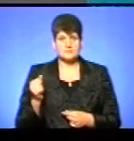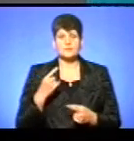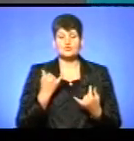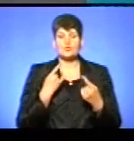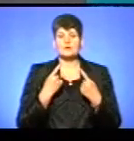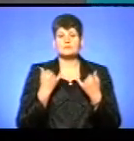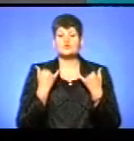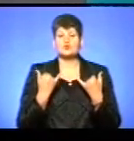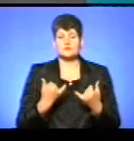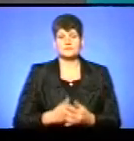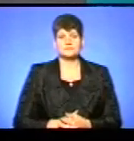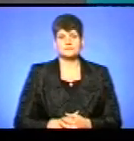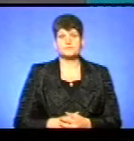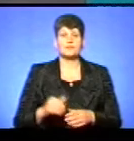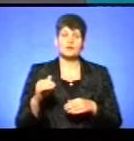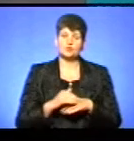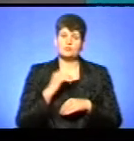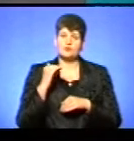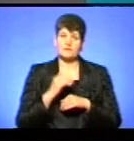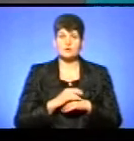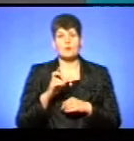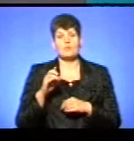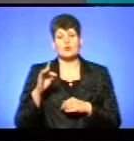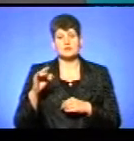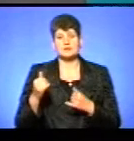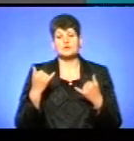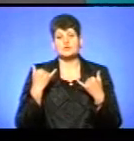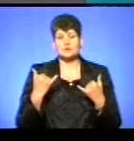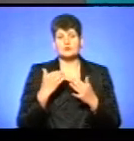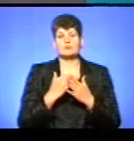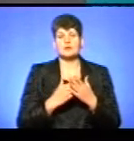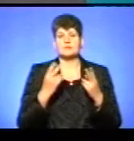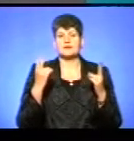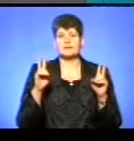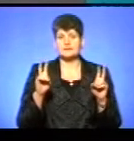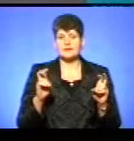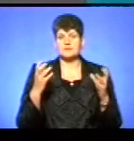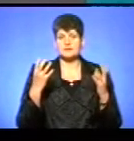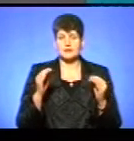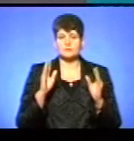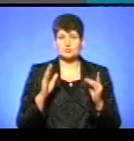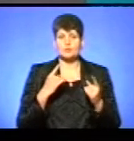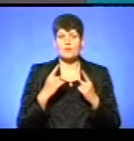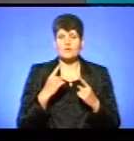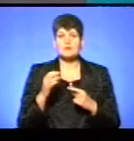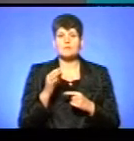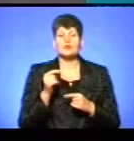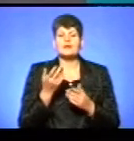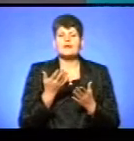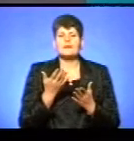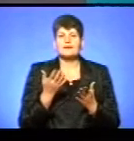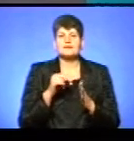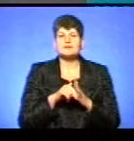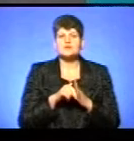говоритимете сьогодні? Доброго вечора, Богдано. Сьогодні у програмі «Тема дня» будемо говорити про те, яке значення